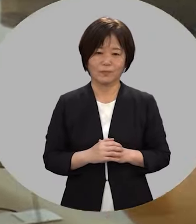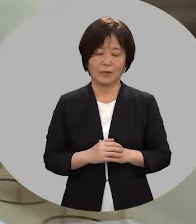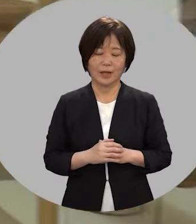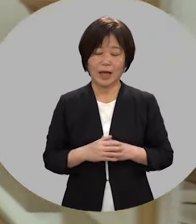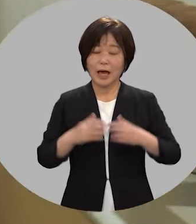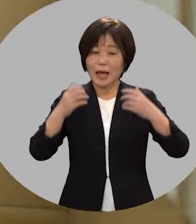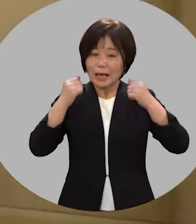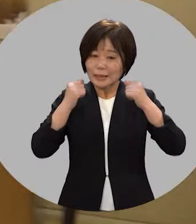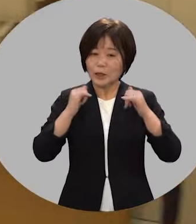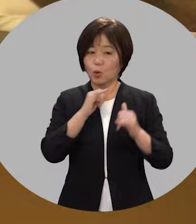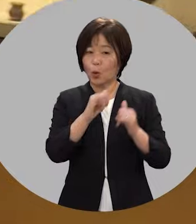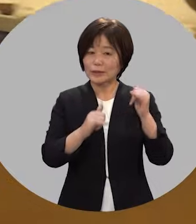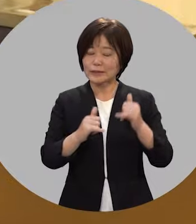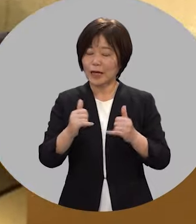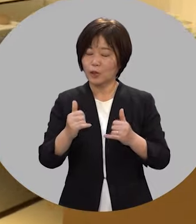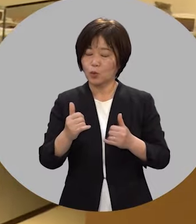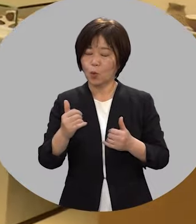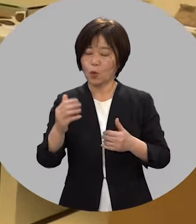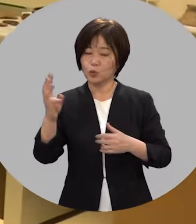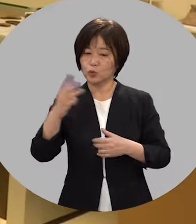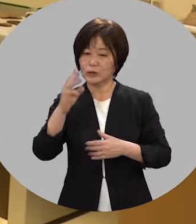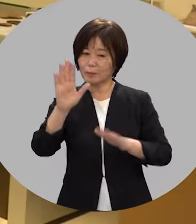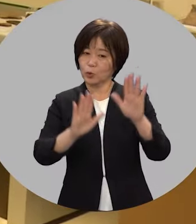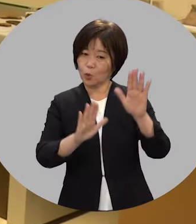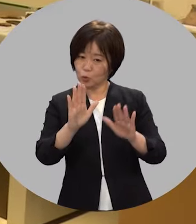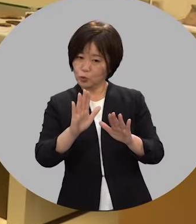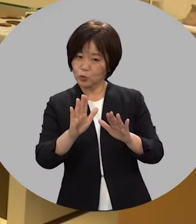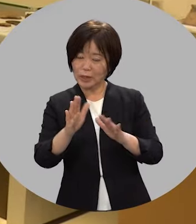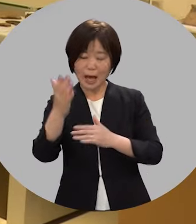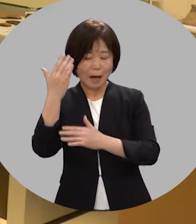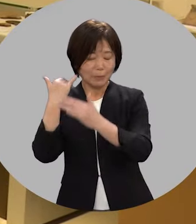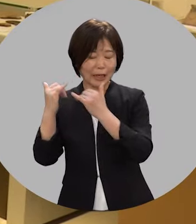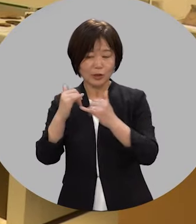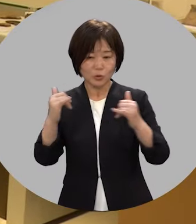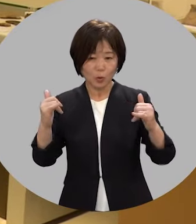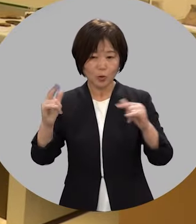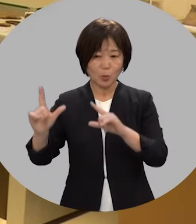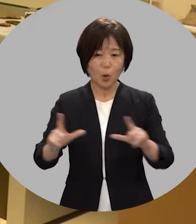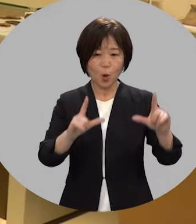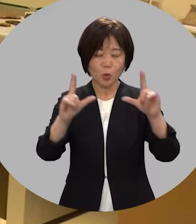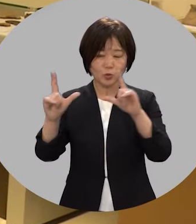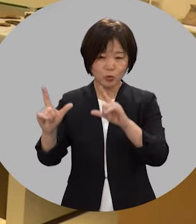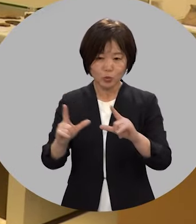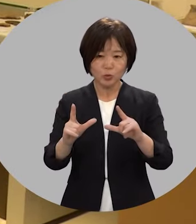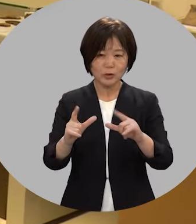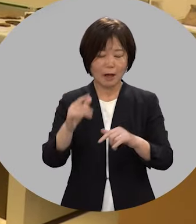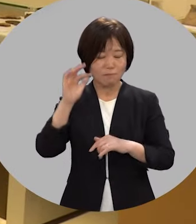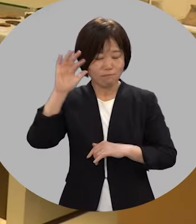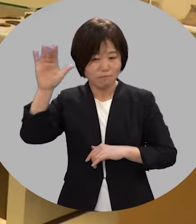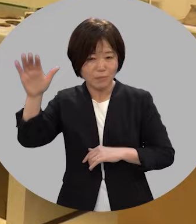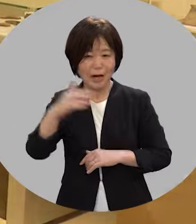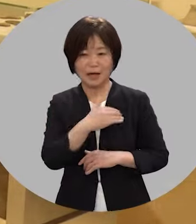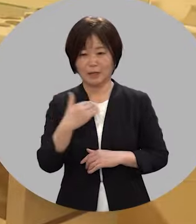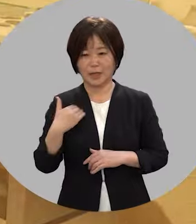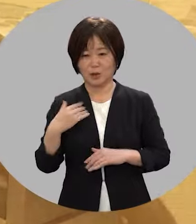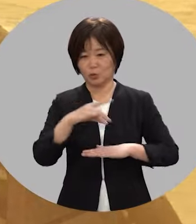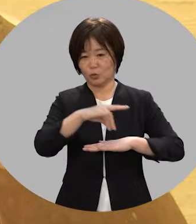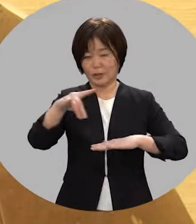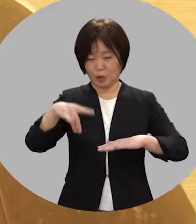弥生時代の杉並の姿や当時の人々の暮らしに思いを巡らすことのできる今回の企画